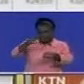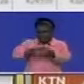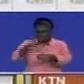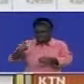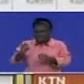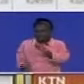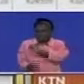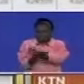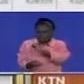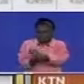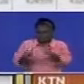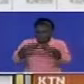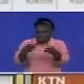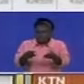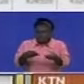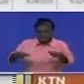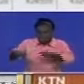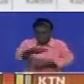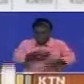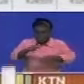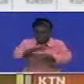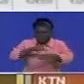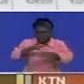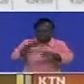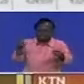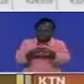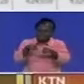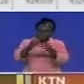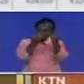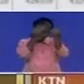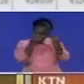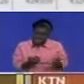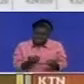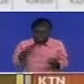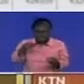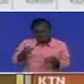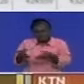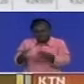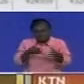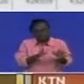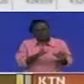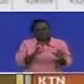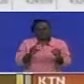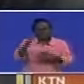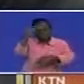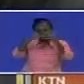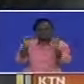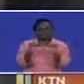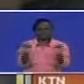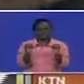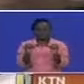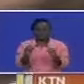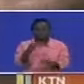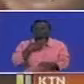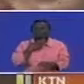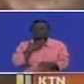hivyo unatolewa kwao, uchumi wa nchi hii ungali unawahitaji licha ya kukosa nafasi katika taasisi muhimu. Once somebody